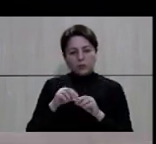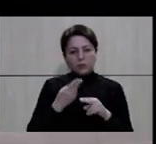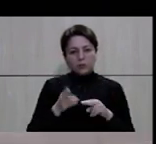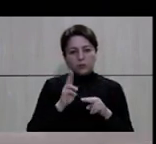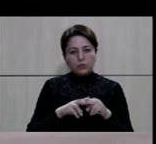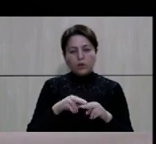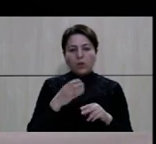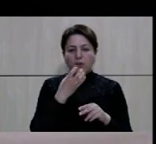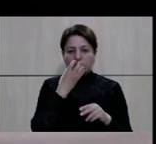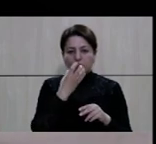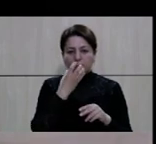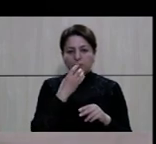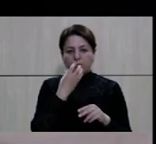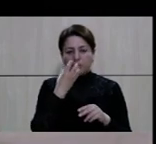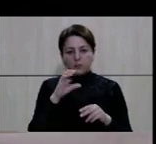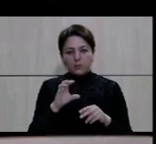qizib, o'zidan